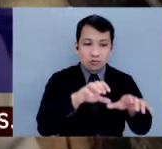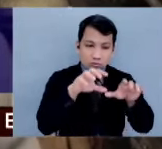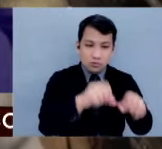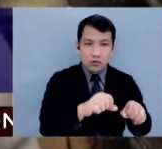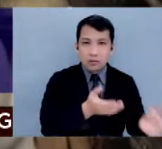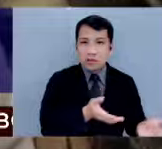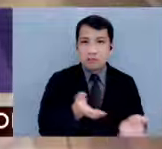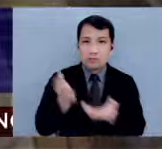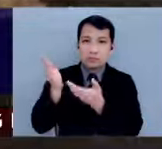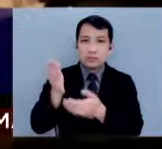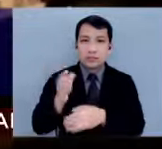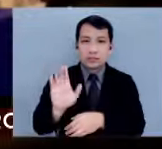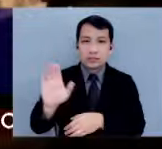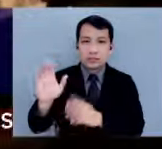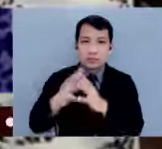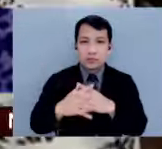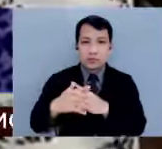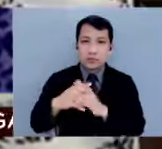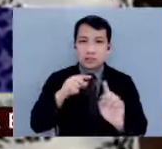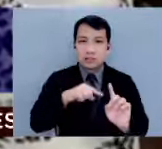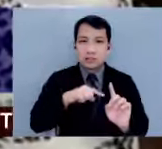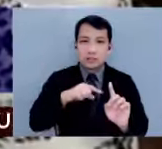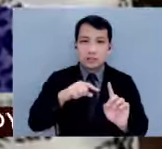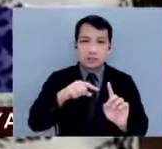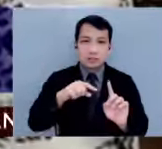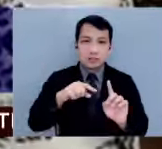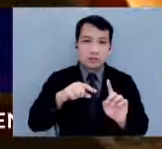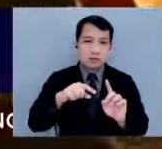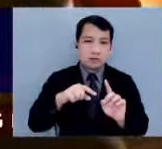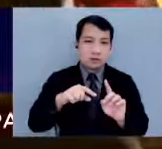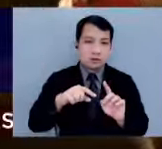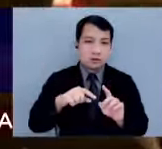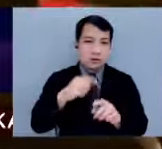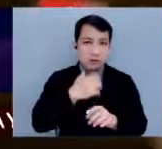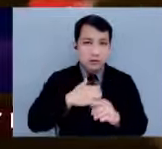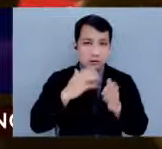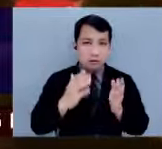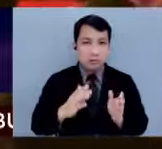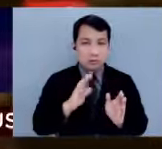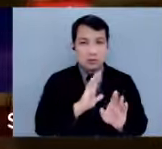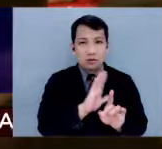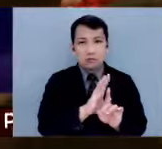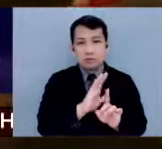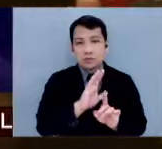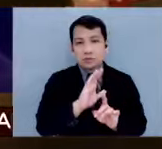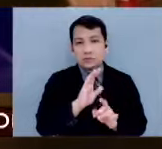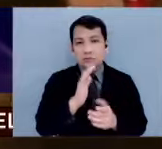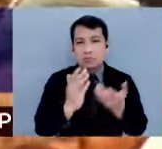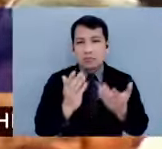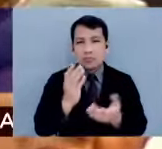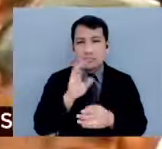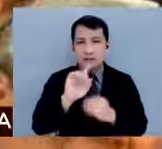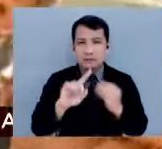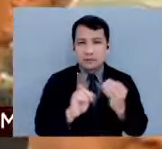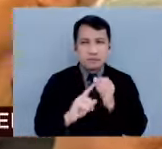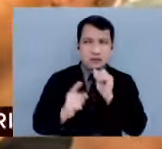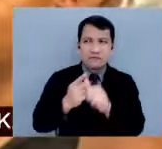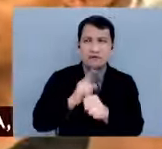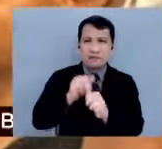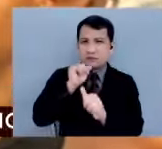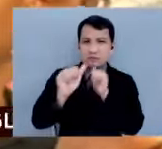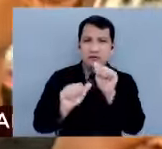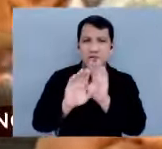ang akusado. Nauna nang pinabulaanan ng kampo ni Kibuloy ang lahat ng aligasyon laban sa kanya.